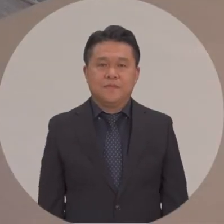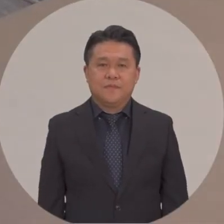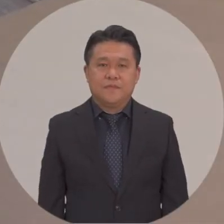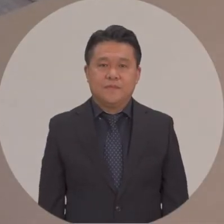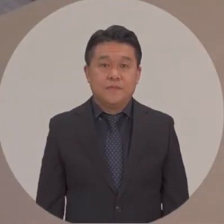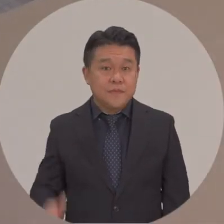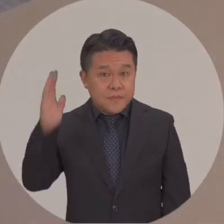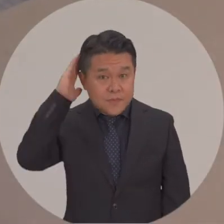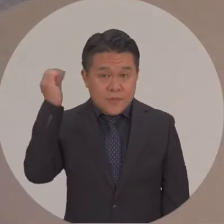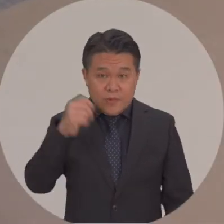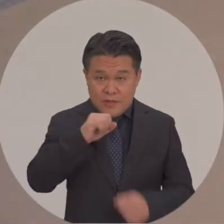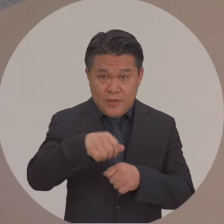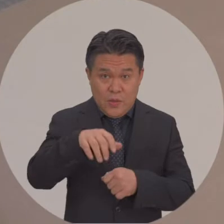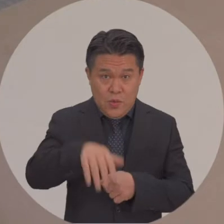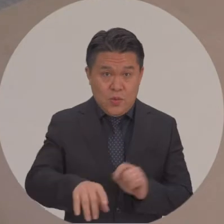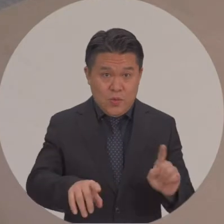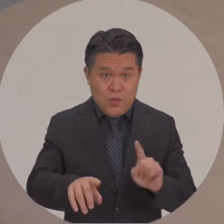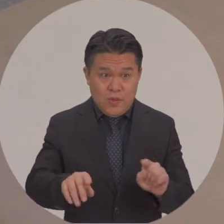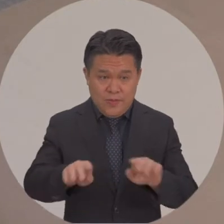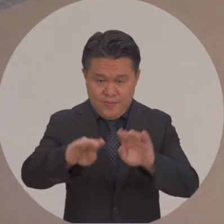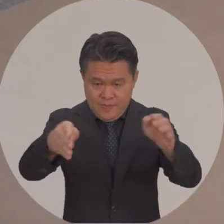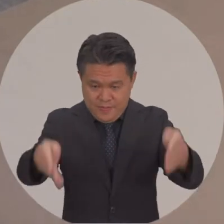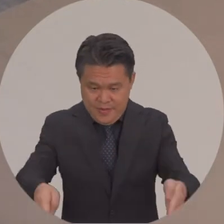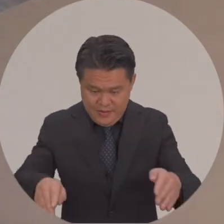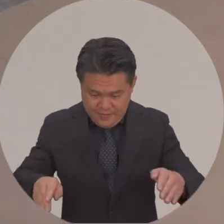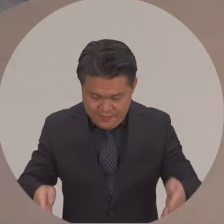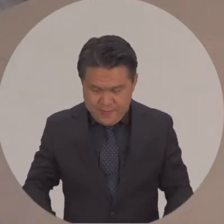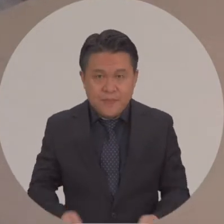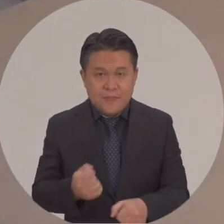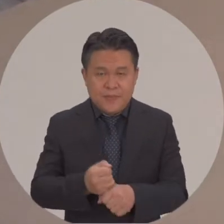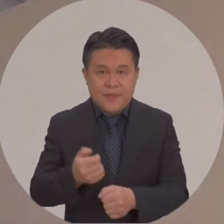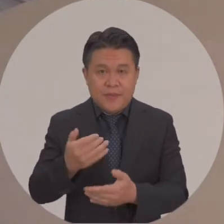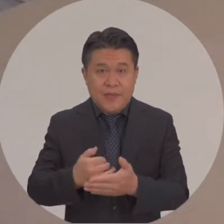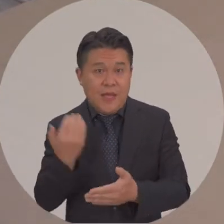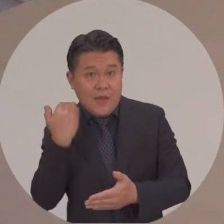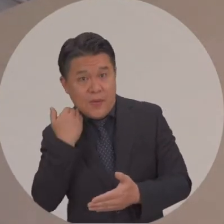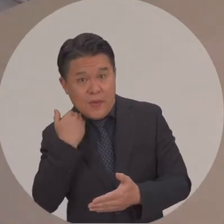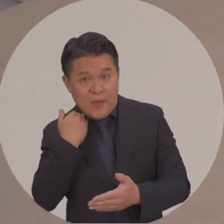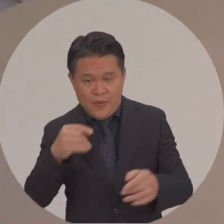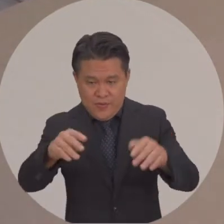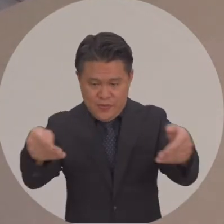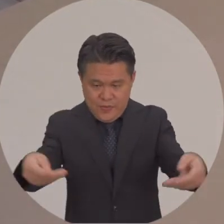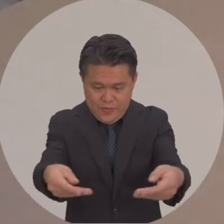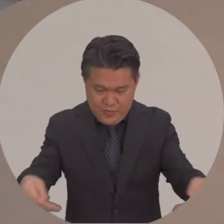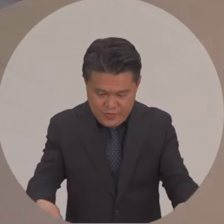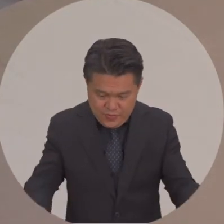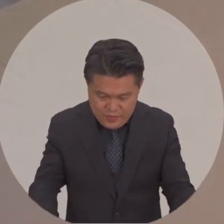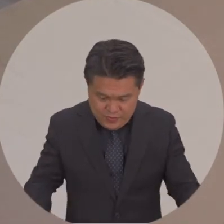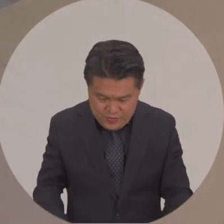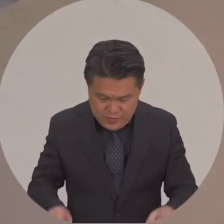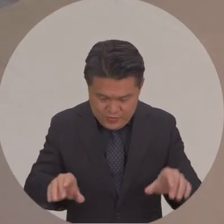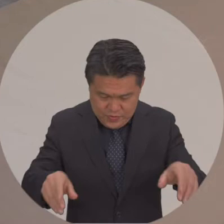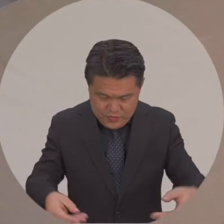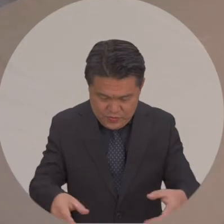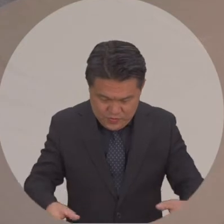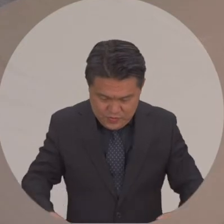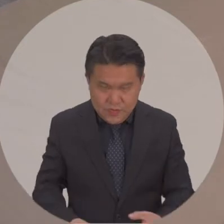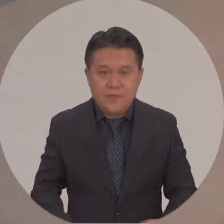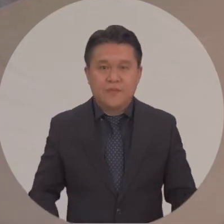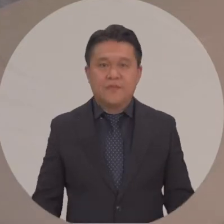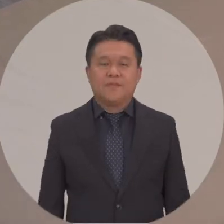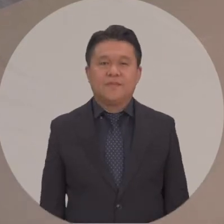침대 머리 및 아래쪽 시트는 각을 만들어 남는 부분을 보이지 않게 매트리스 안에 넣어줍니다